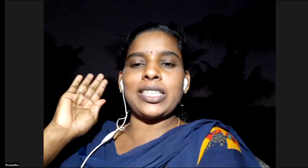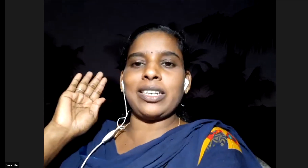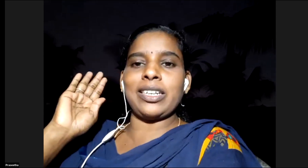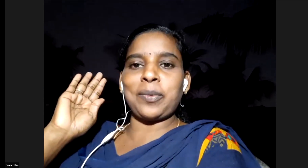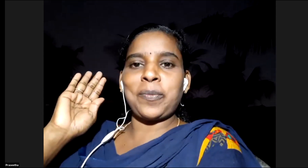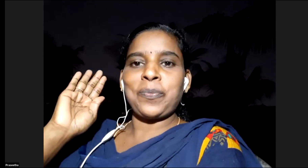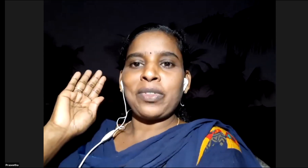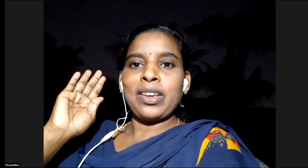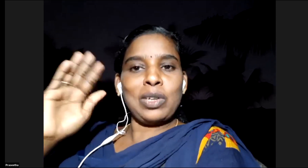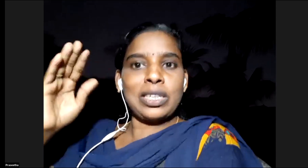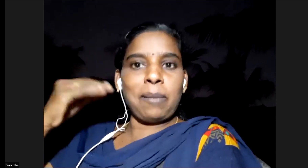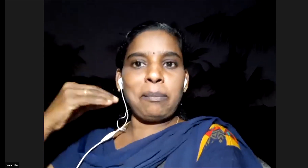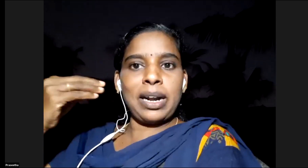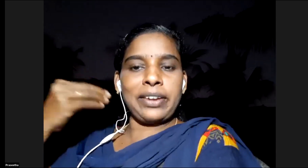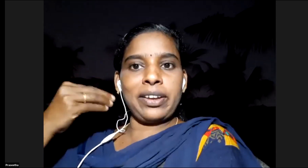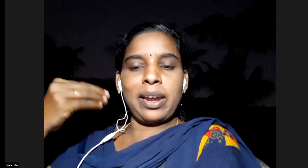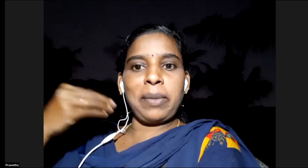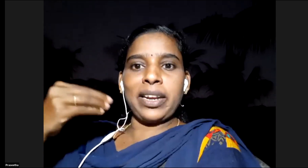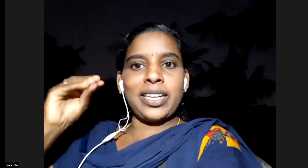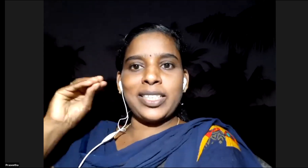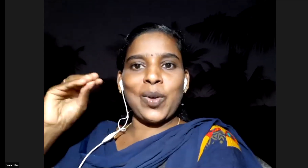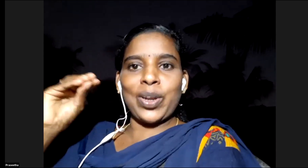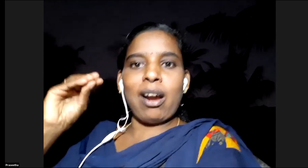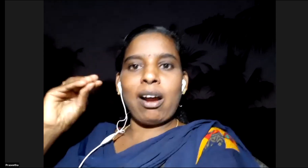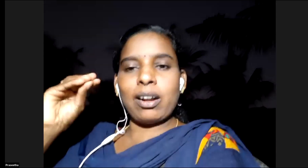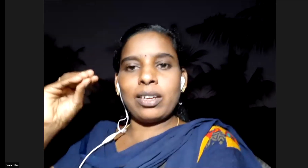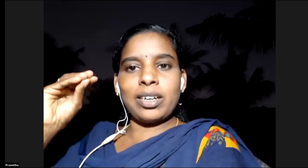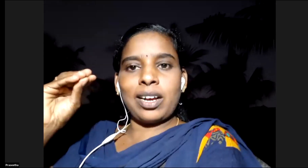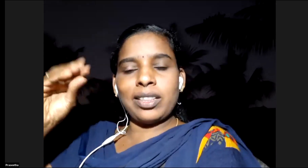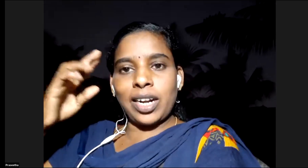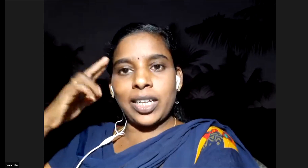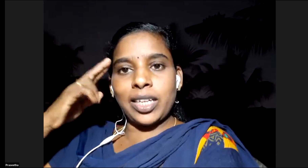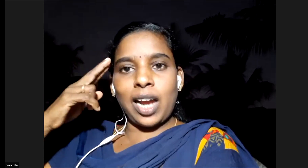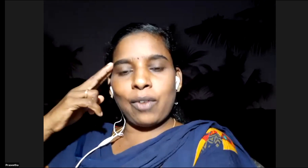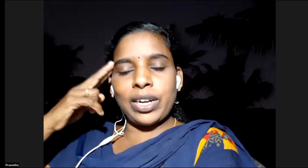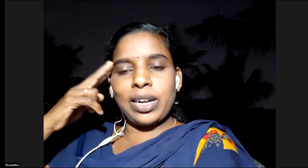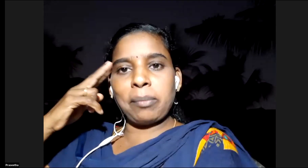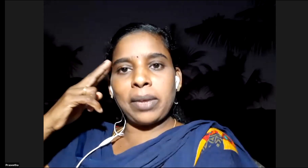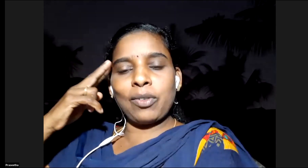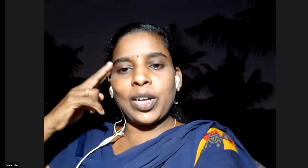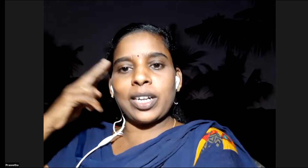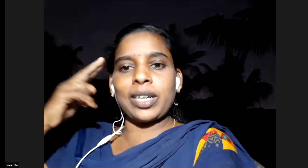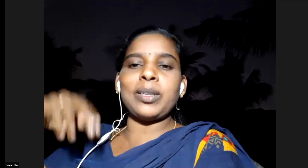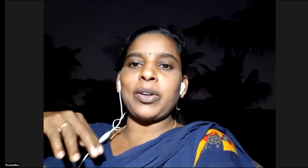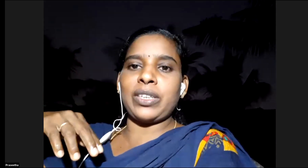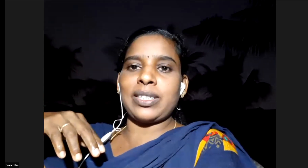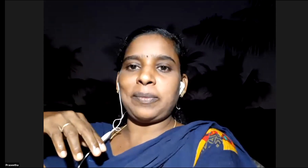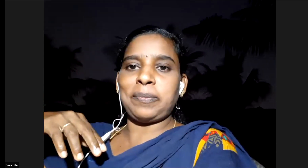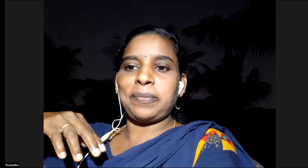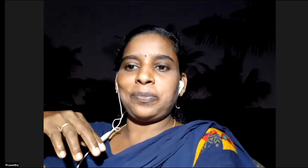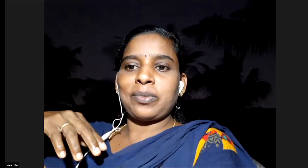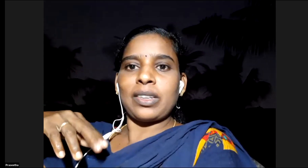നിറഞ്ഞ് ചെയ്യണ്ടാവും. എന്നുവെച്ചാ നമ്മൾ എന്നെ പരിഗണിച്ച ഒരാള് എന്നുള്ള രീതിയിൽ അവരുടെ മെമ്മറിയിൽ അവിടെ കിടക്കും നമ്മുടെ